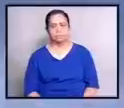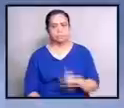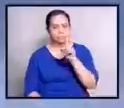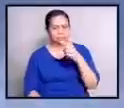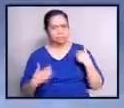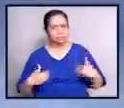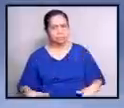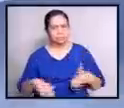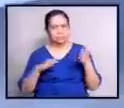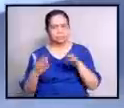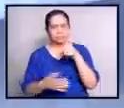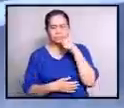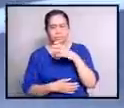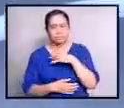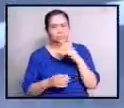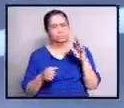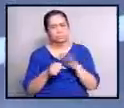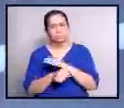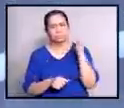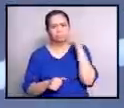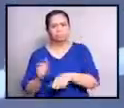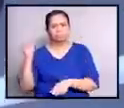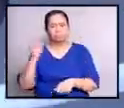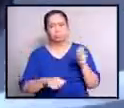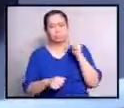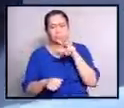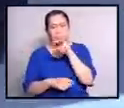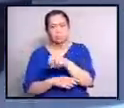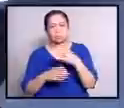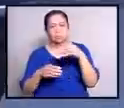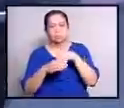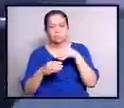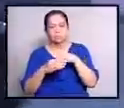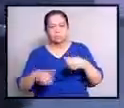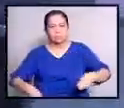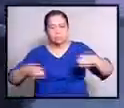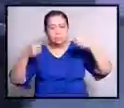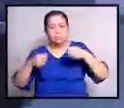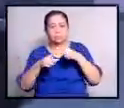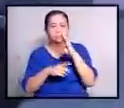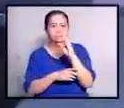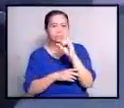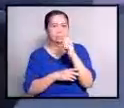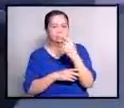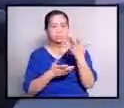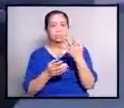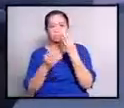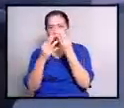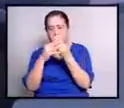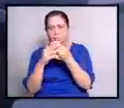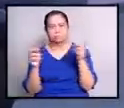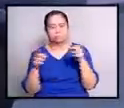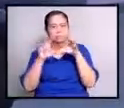Isang bangkay ng dalaga na puro taga ang natagpuan sa loob ng sako sa isang bodega sa Muntinlupa. Agad